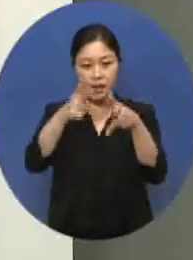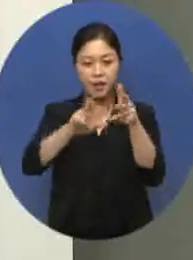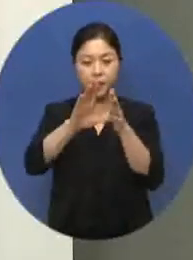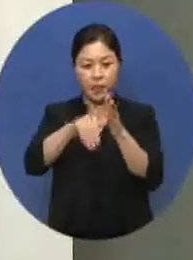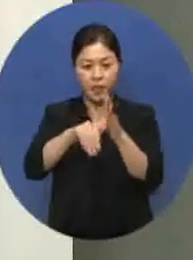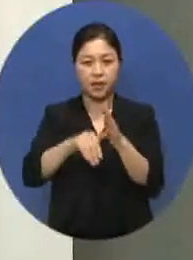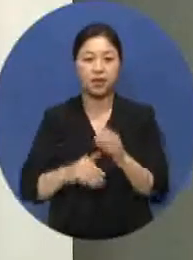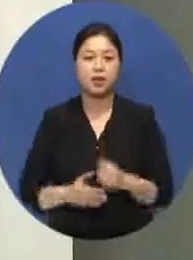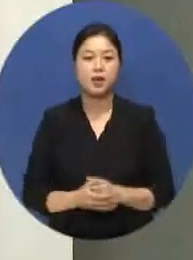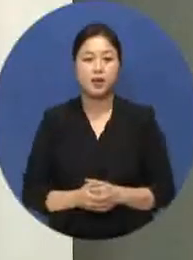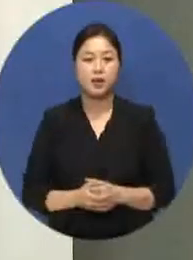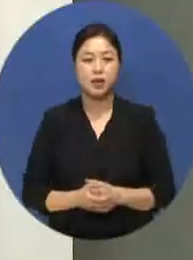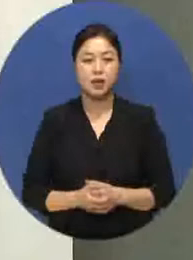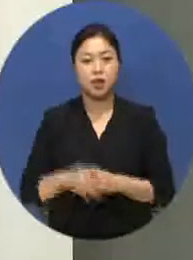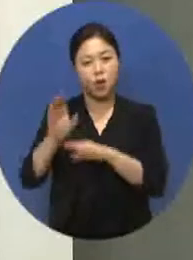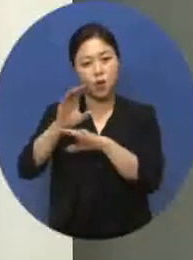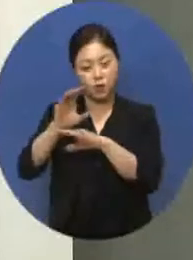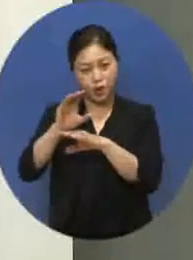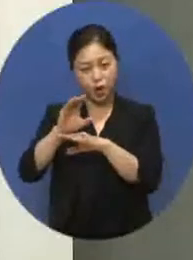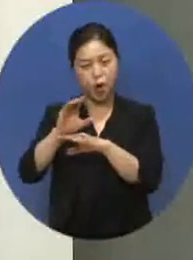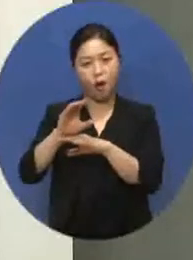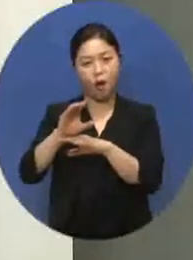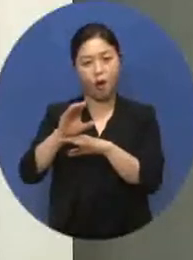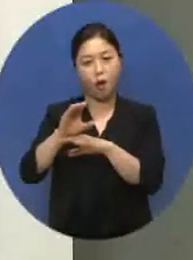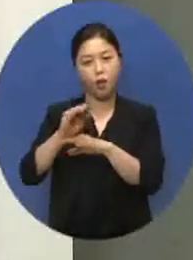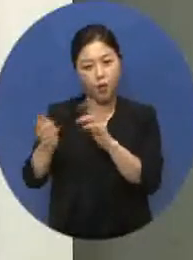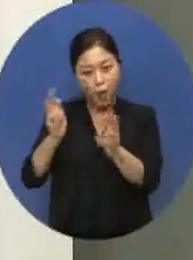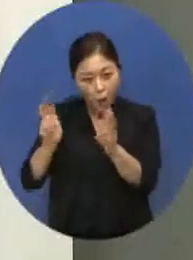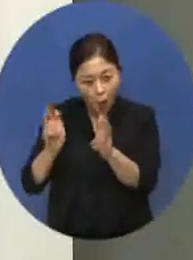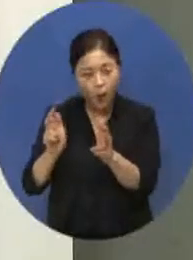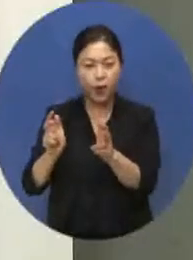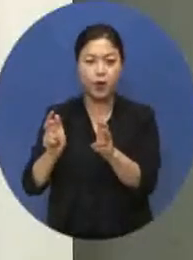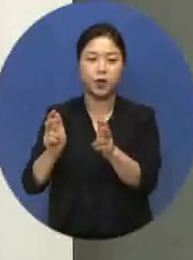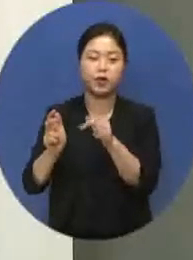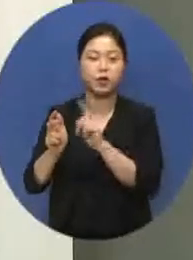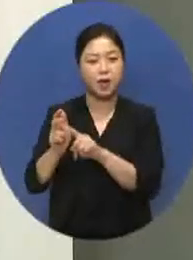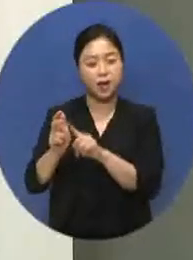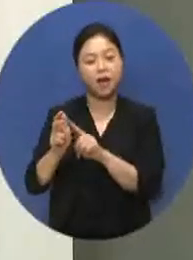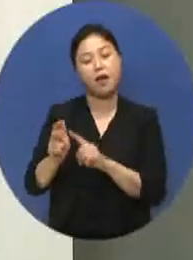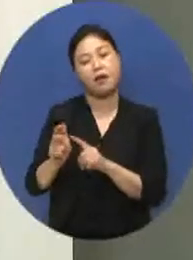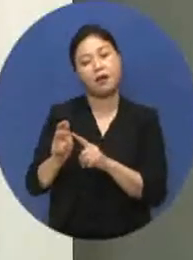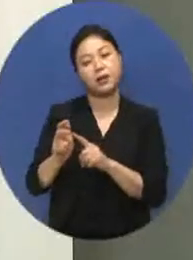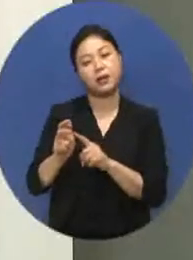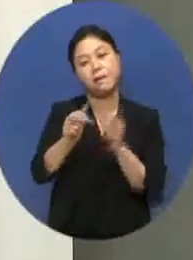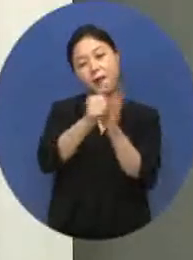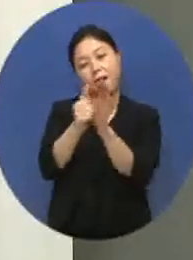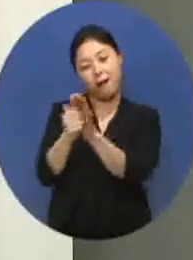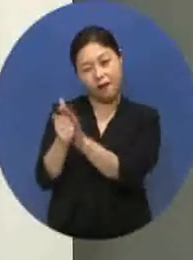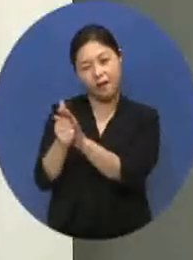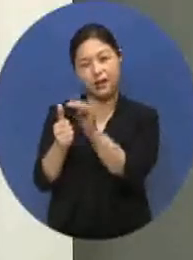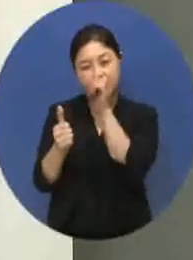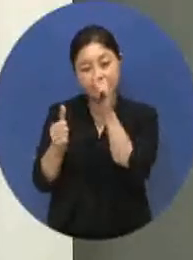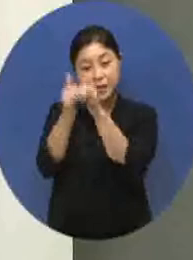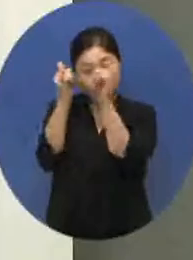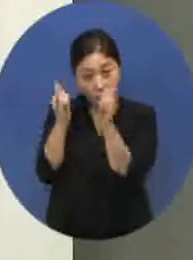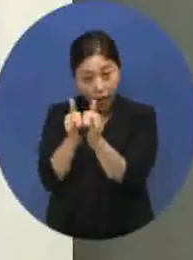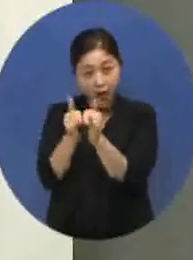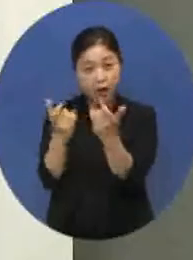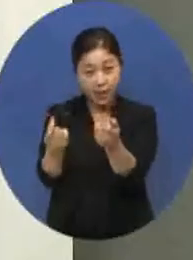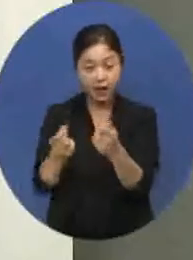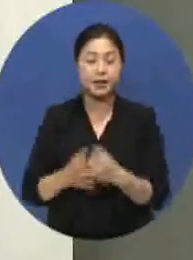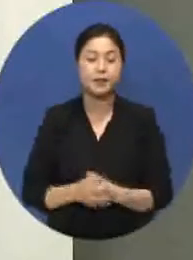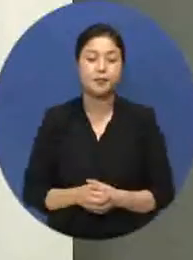접어들어서 컴퓨터 시대, 예. 로봇 시대로 예, 예. 이제 변화되고 있는 예. 그런 과정에 살고 있는 것